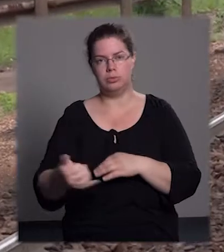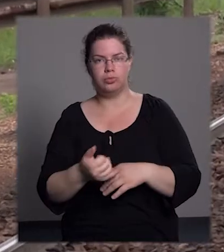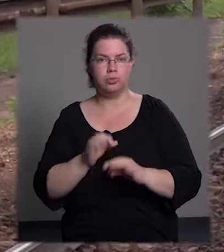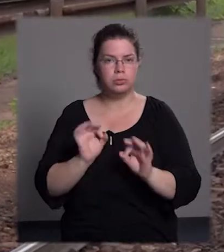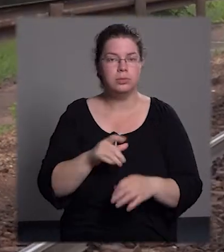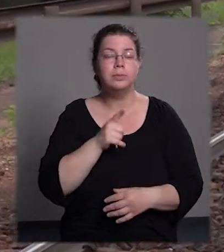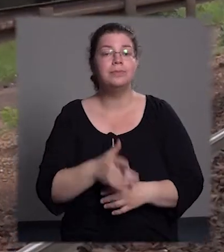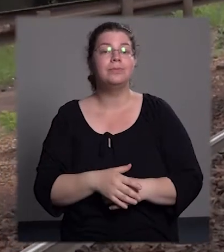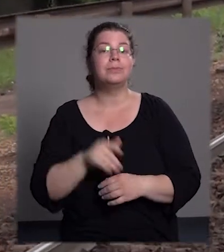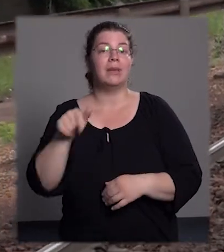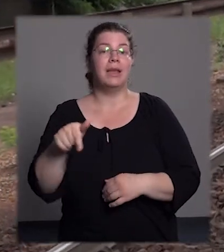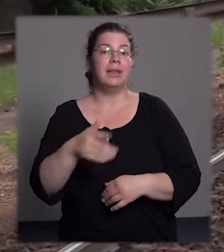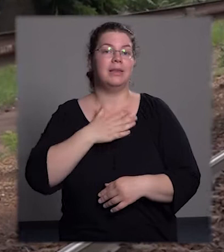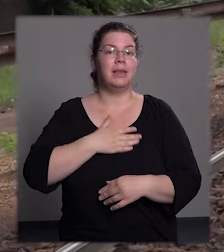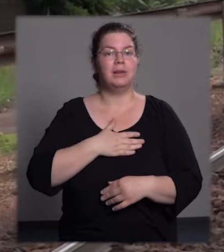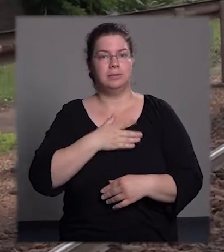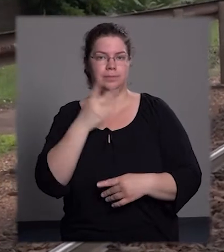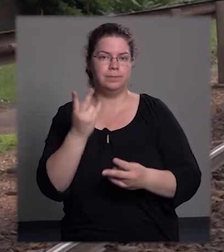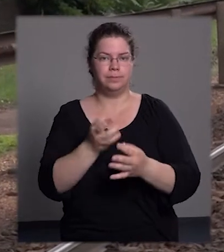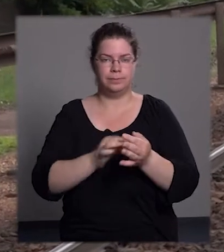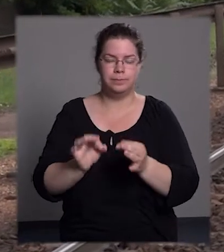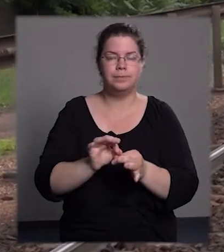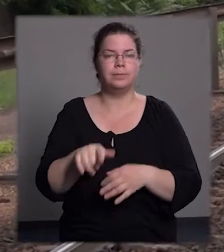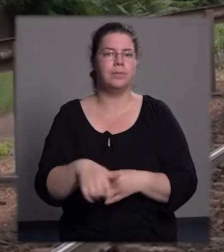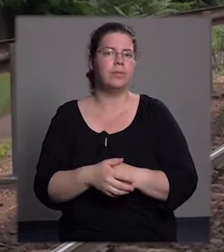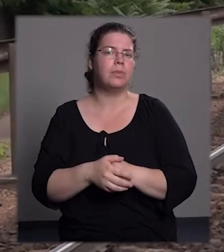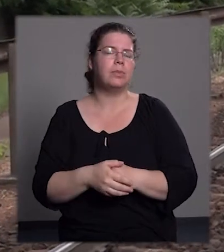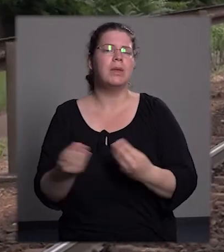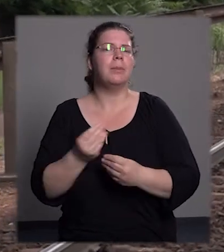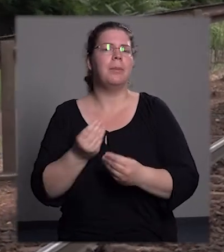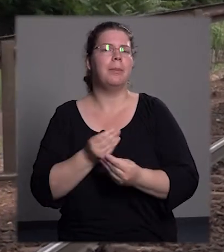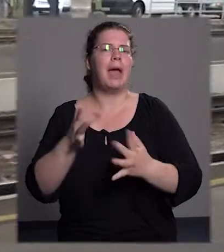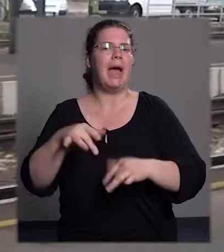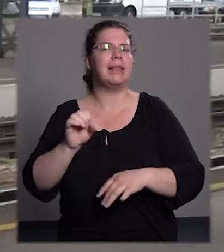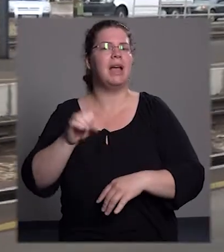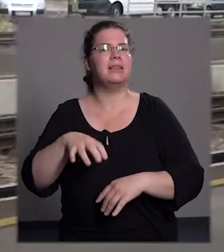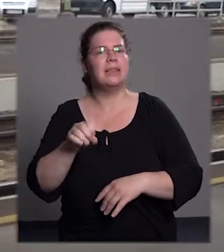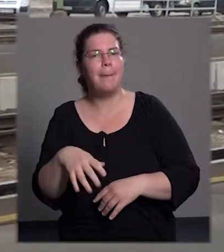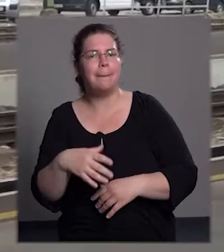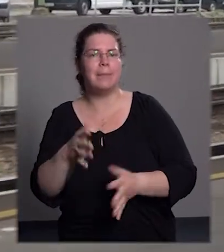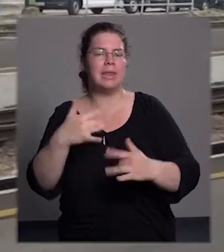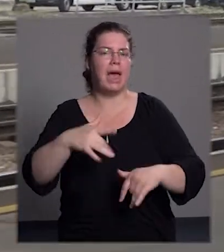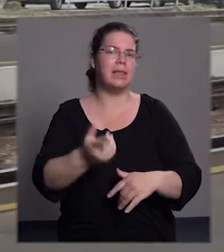szeretnénk most a szakértőanyagát elkészíteni. És mi a helyzet a szemét helyzettel, illetve a zöldítéssel?